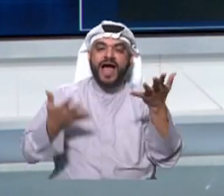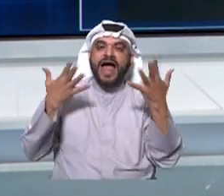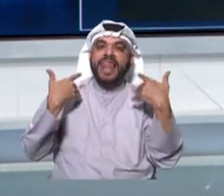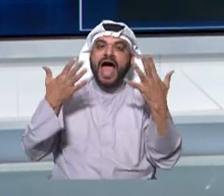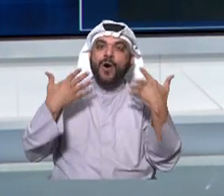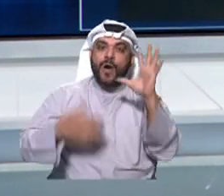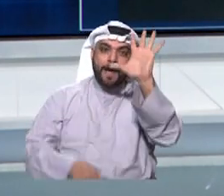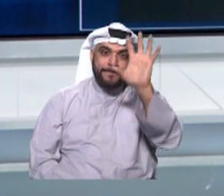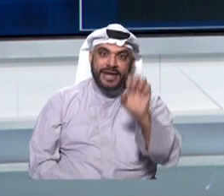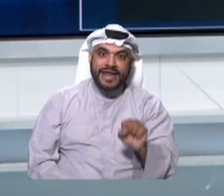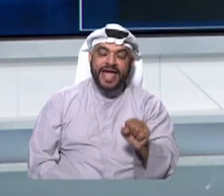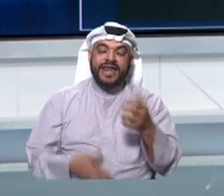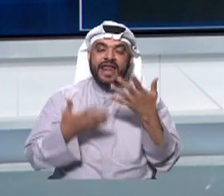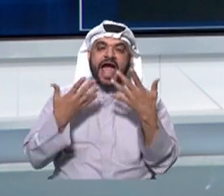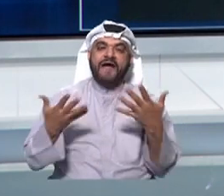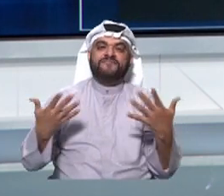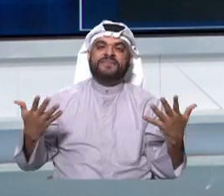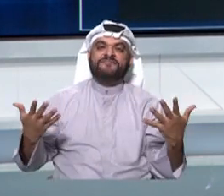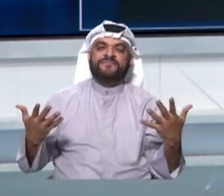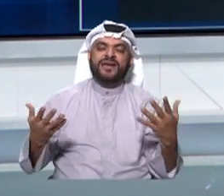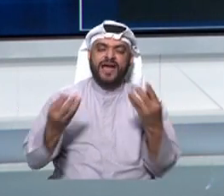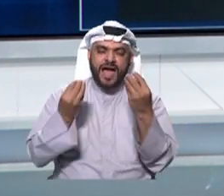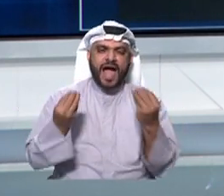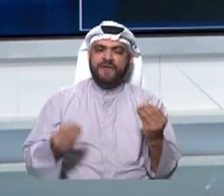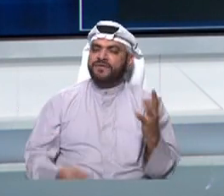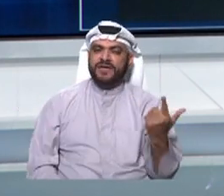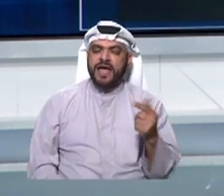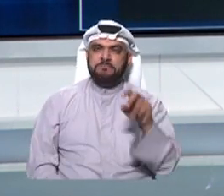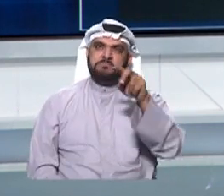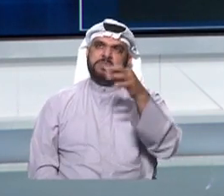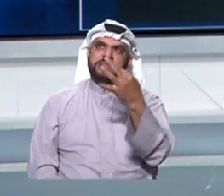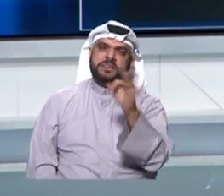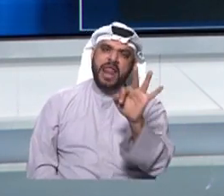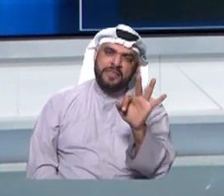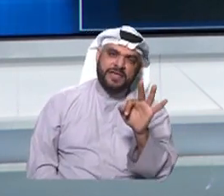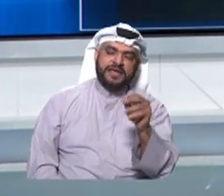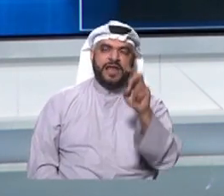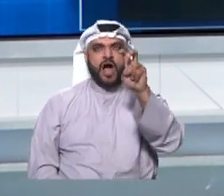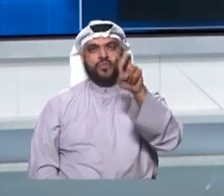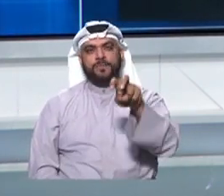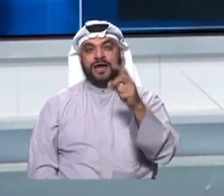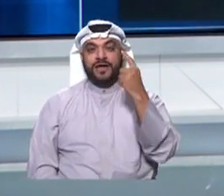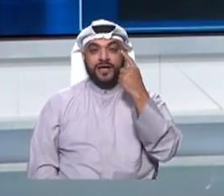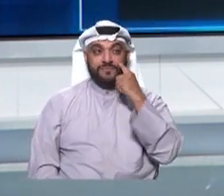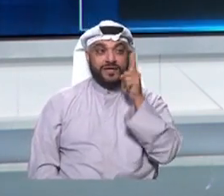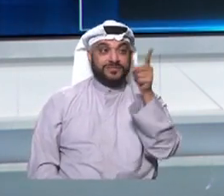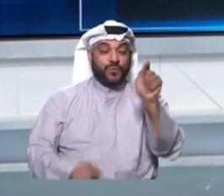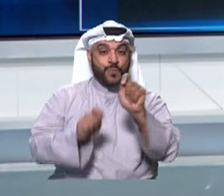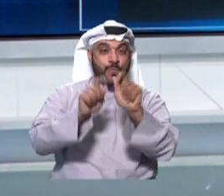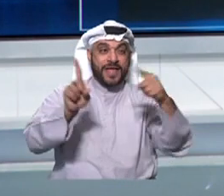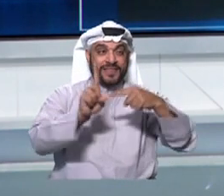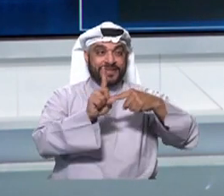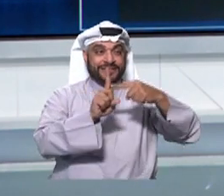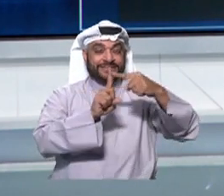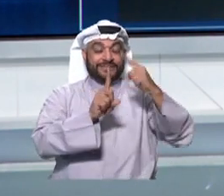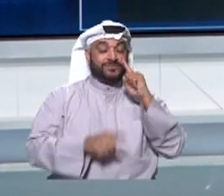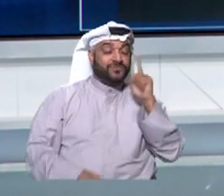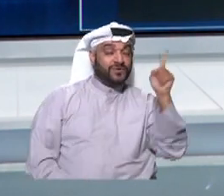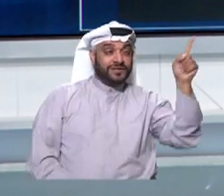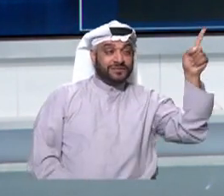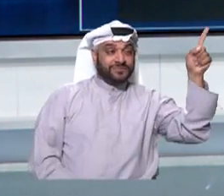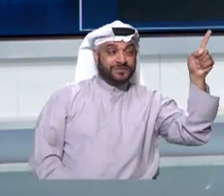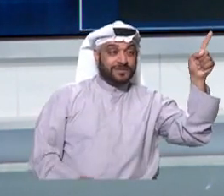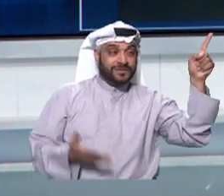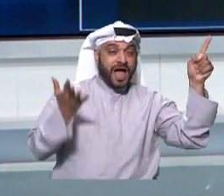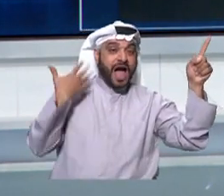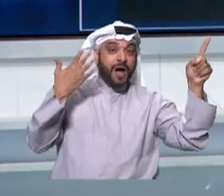السرعة، سرعتها من 8 إلى 30 كيلومتر في الساعة، وظهور بعض السحب المتفرقة على بعض المناطق.